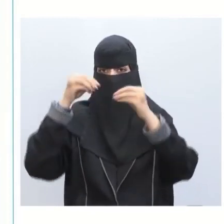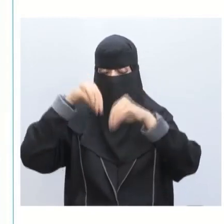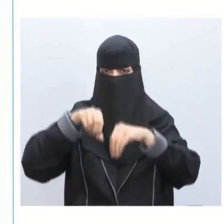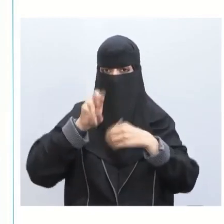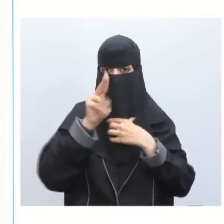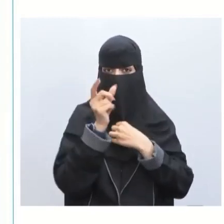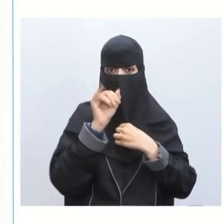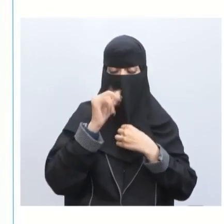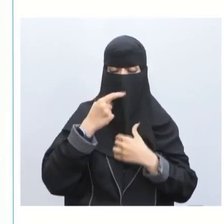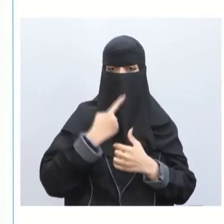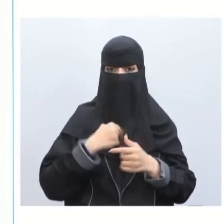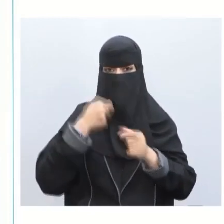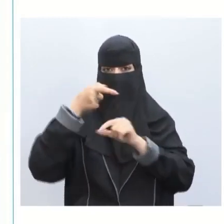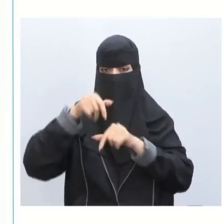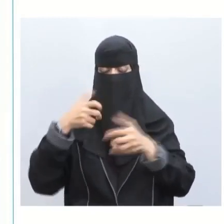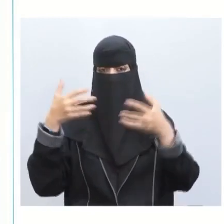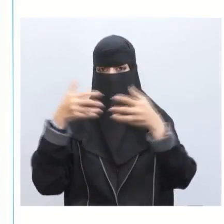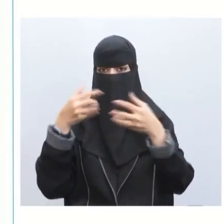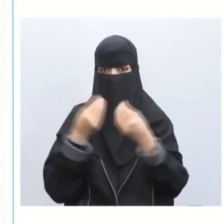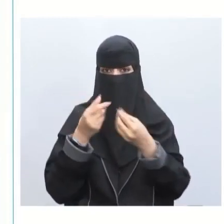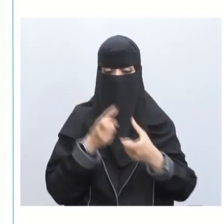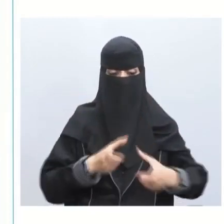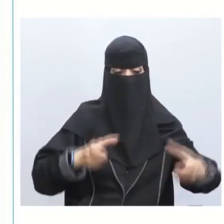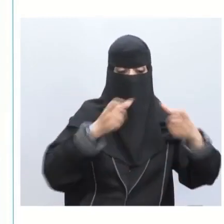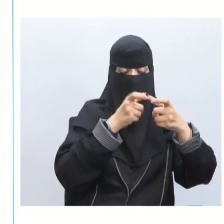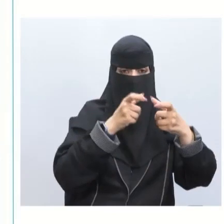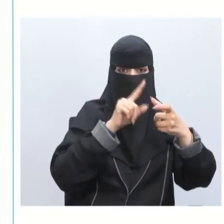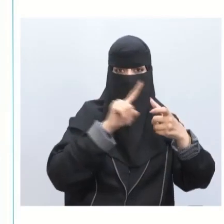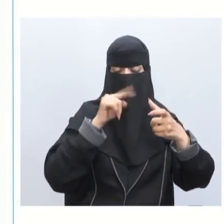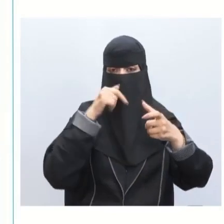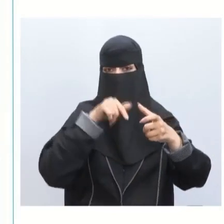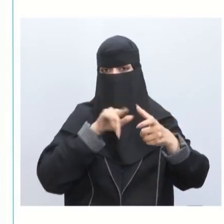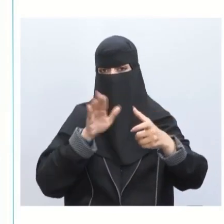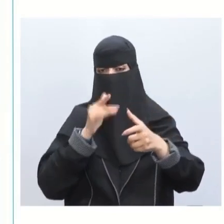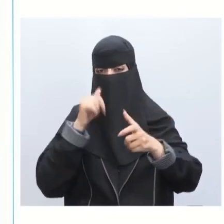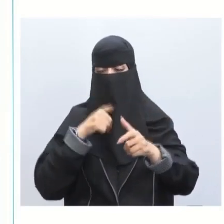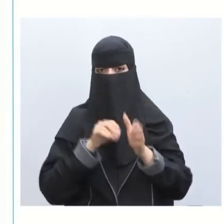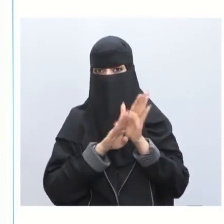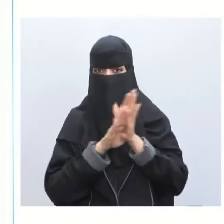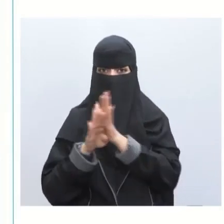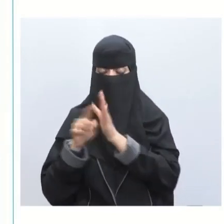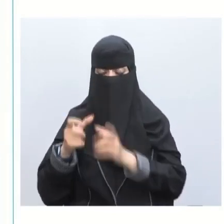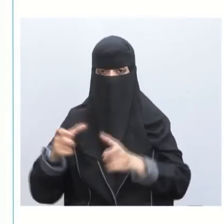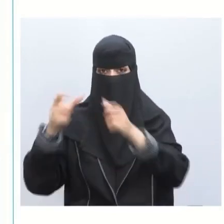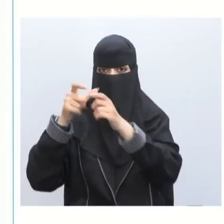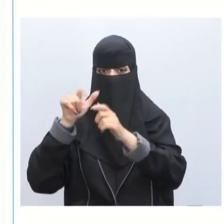بدافع الرغبه بالانتماء لجماعه ما او تعزيز